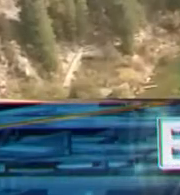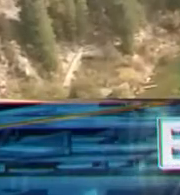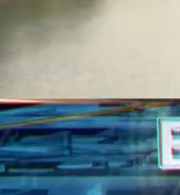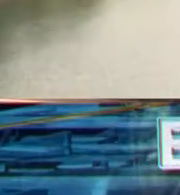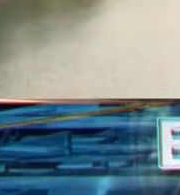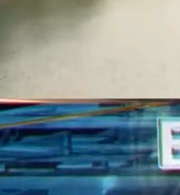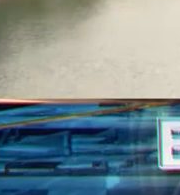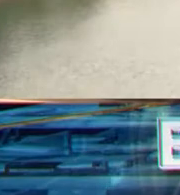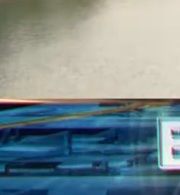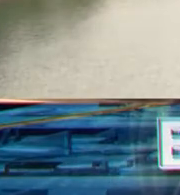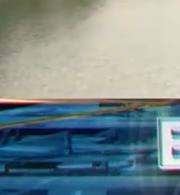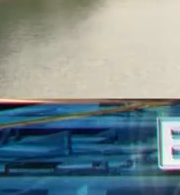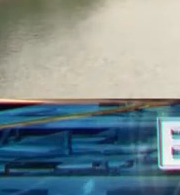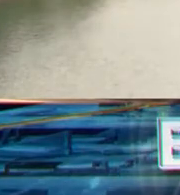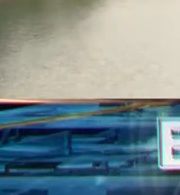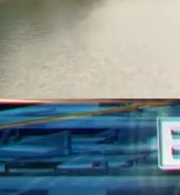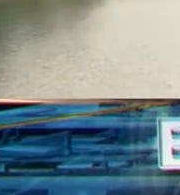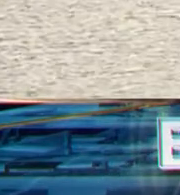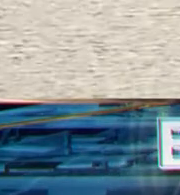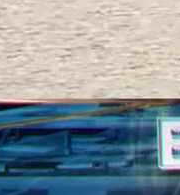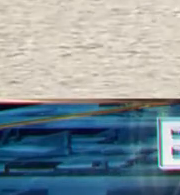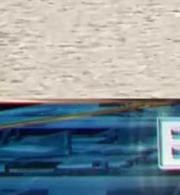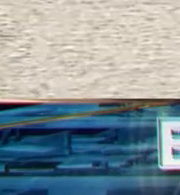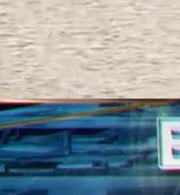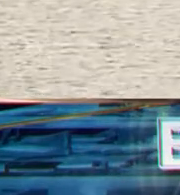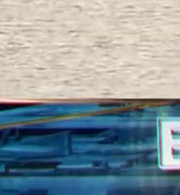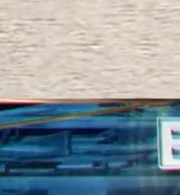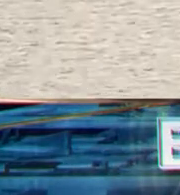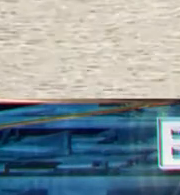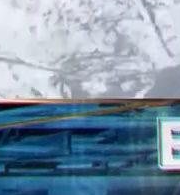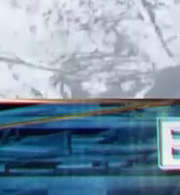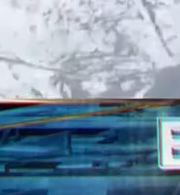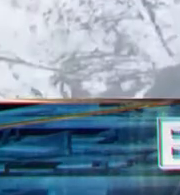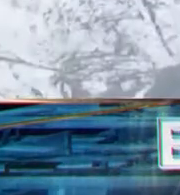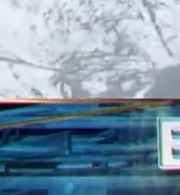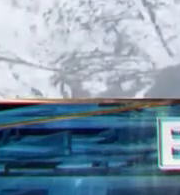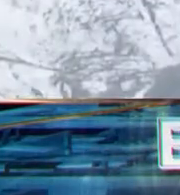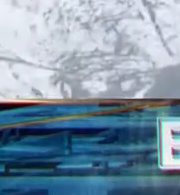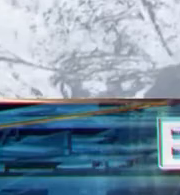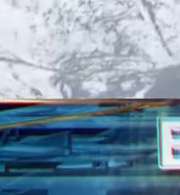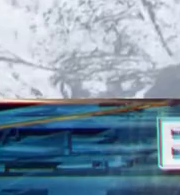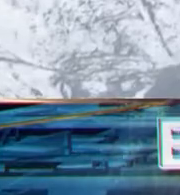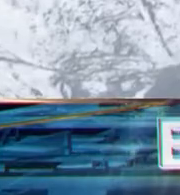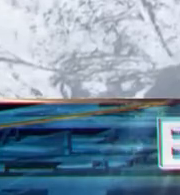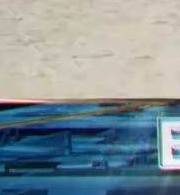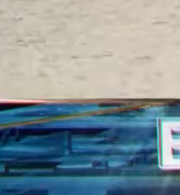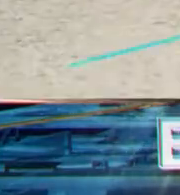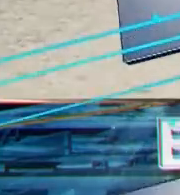Эко және этнотуризмді дамытуға таптырмас орын. Көлсай көлдері ұлттық паркын дамыту тұжырымдамасы таныстырылды.